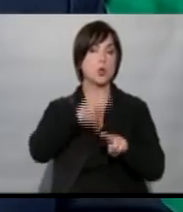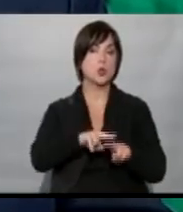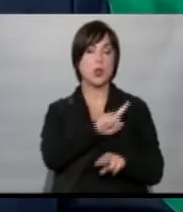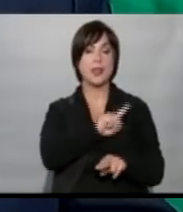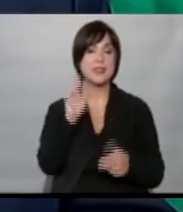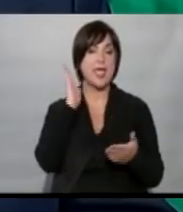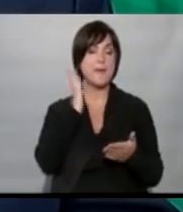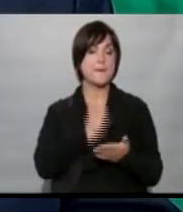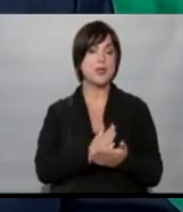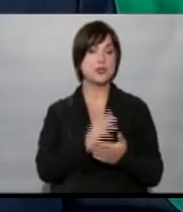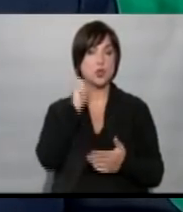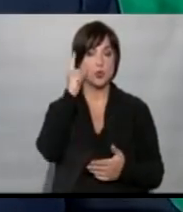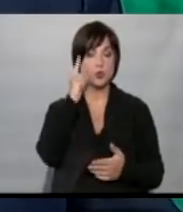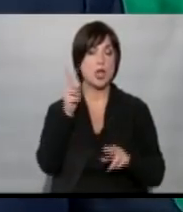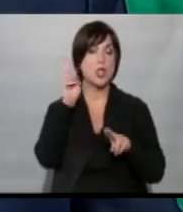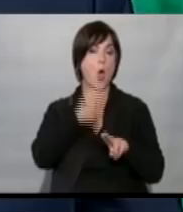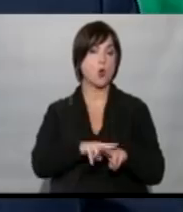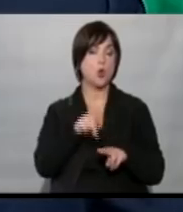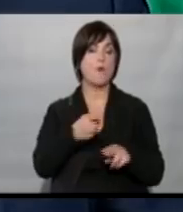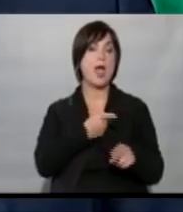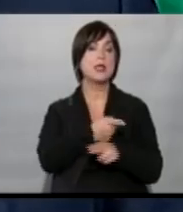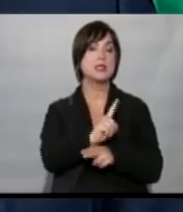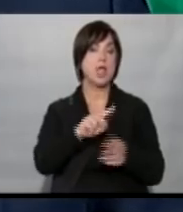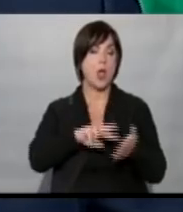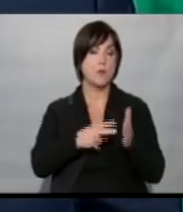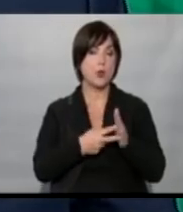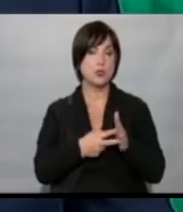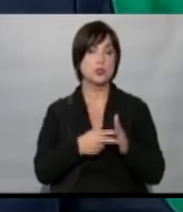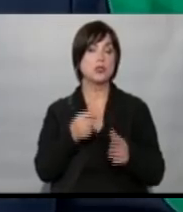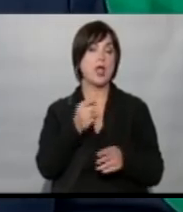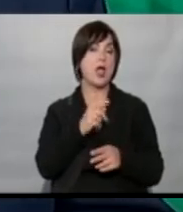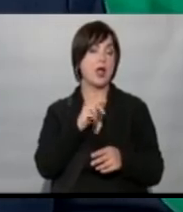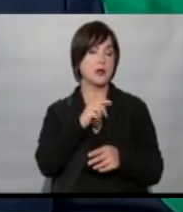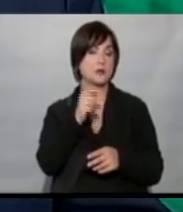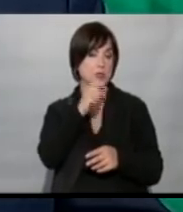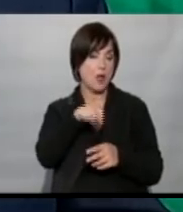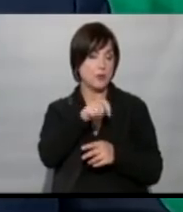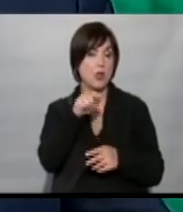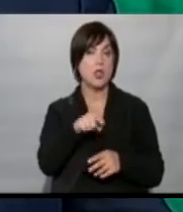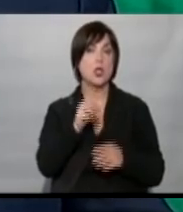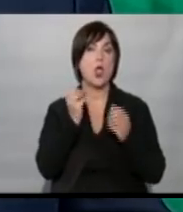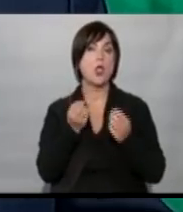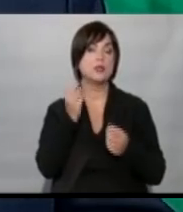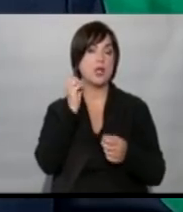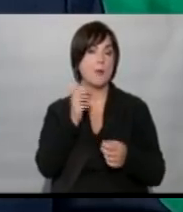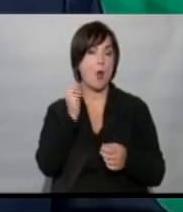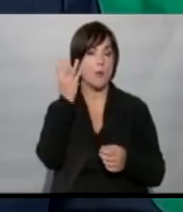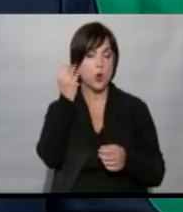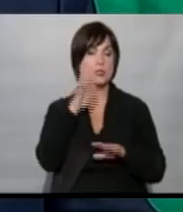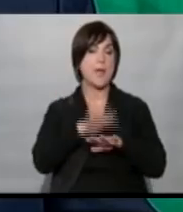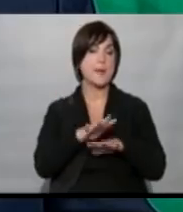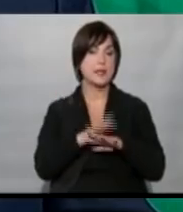беше случајна одлука. Тоа е резултат на политички макиавелизам и проста математика.